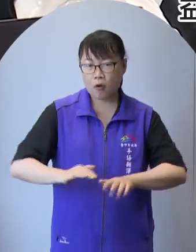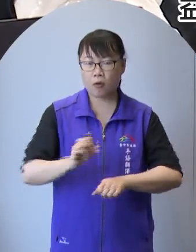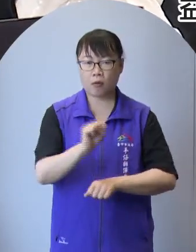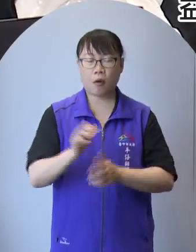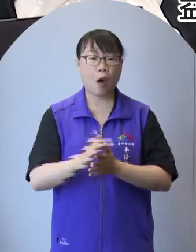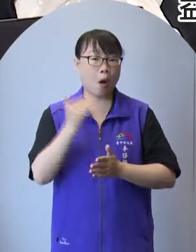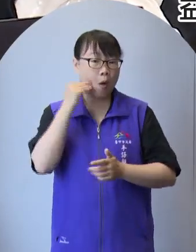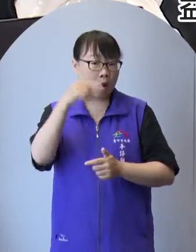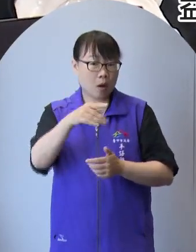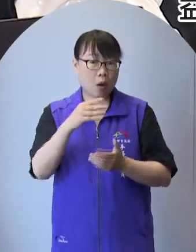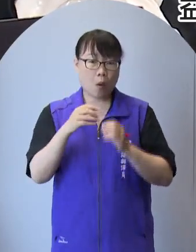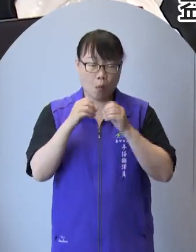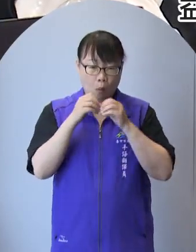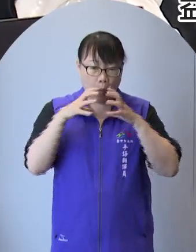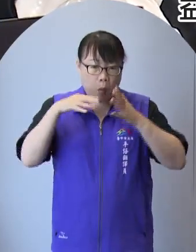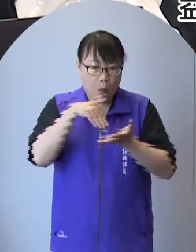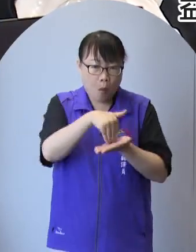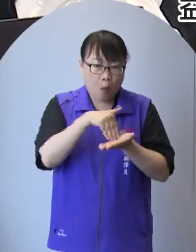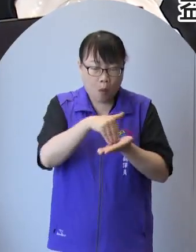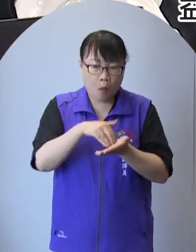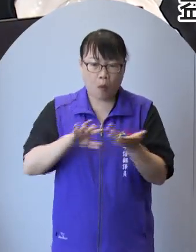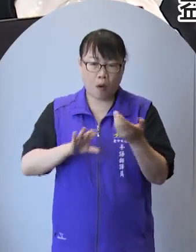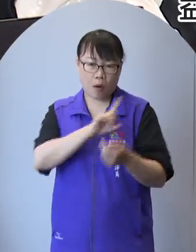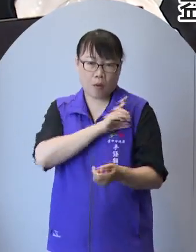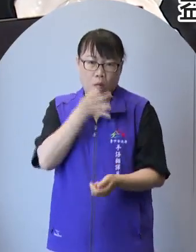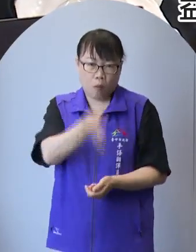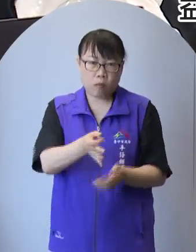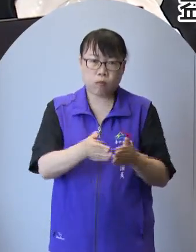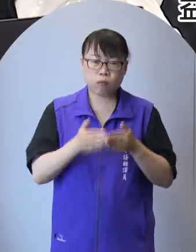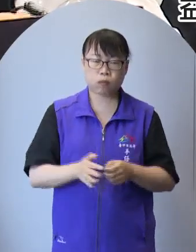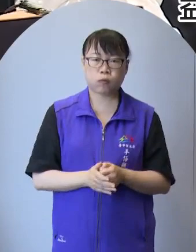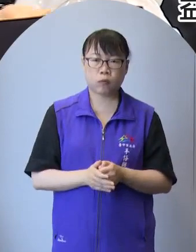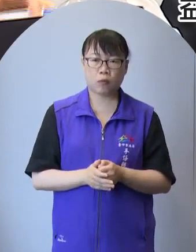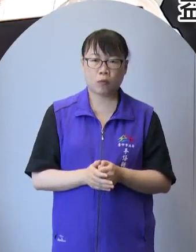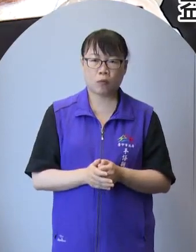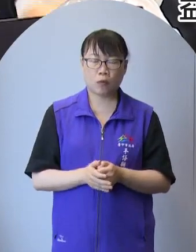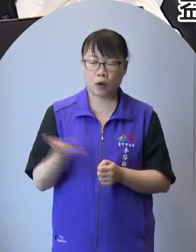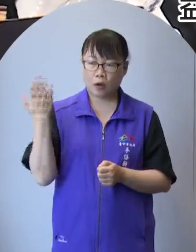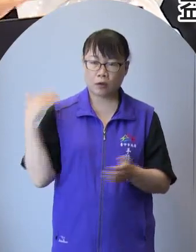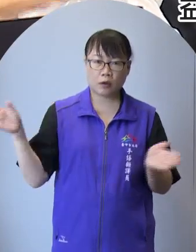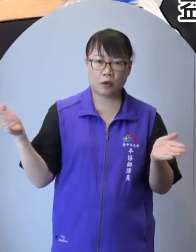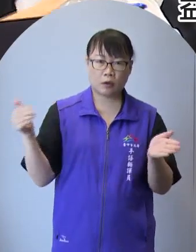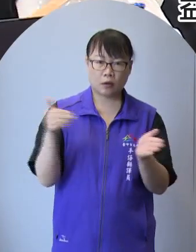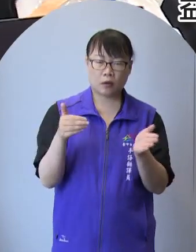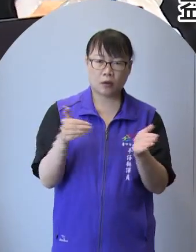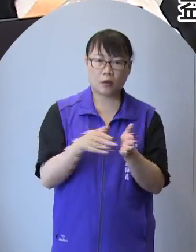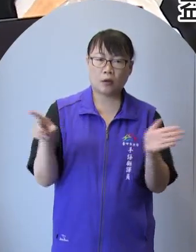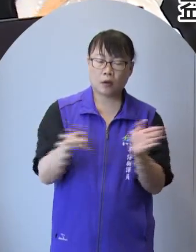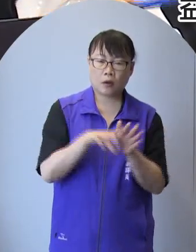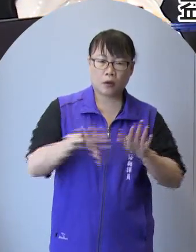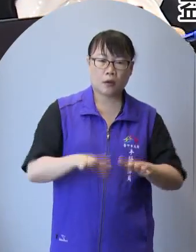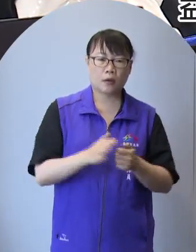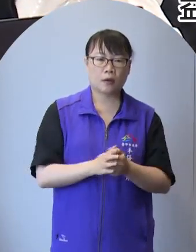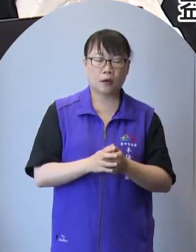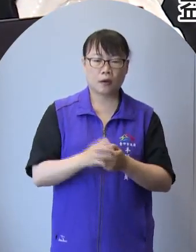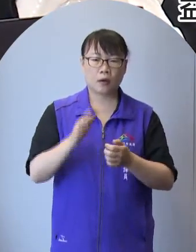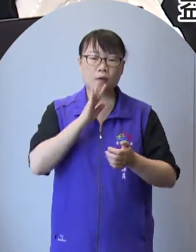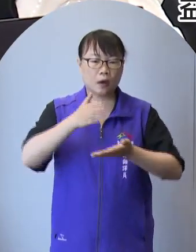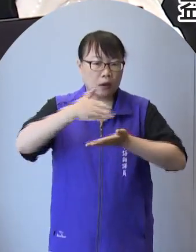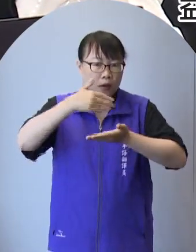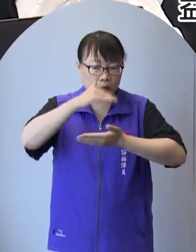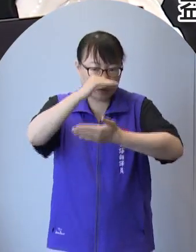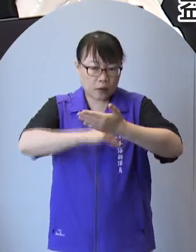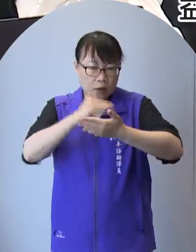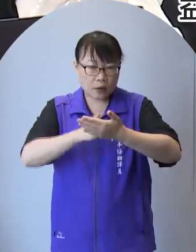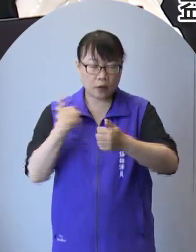你要塑胶袋是要另外用钱去买。那一路走来，包括我们的限制内用不得提供免洗餐具，在民国